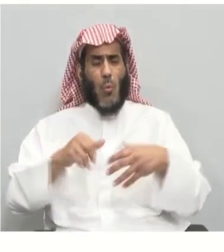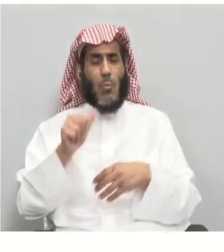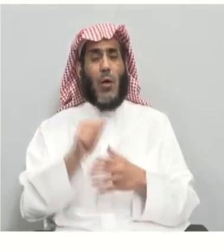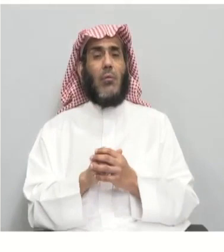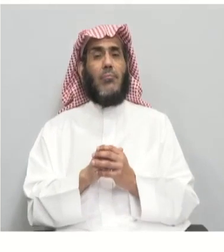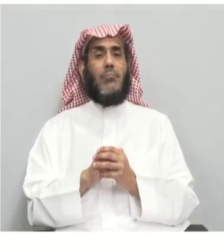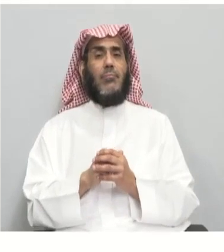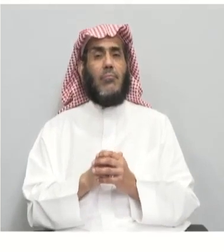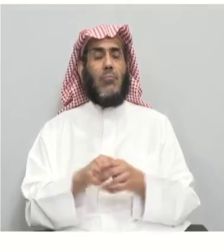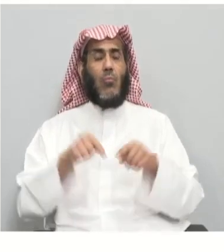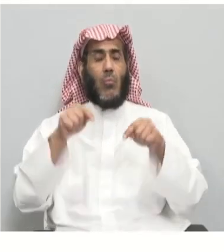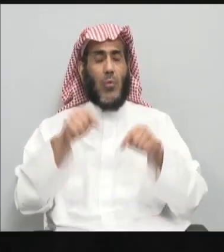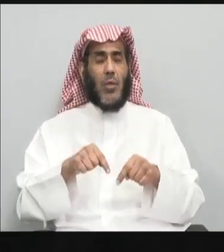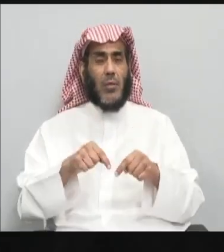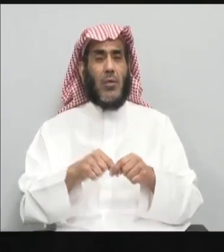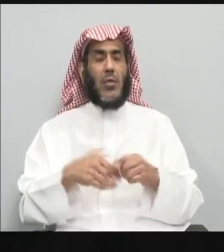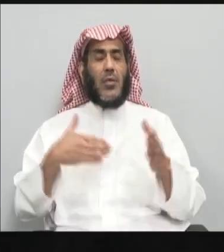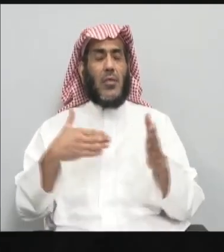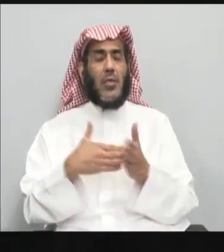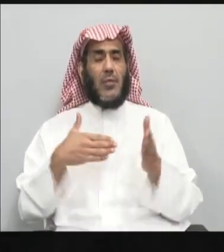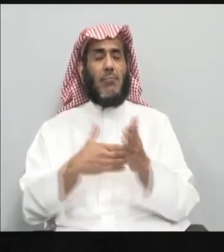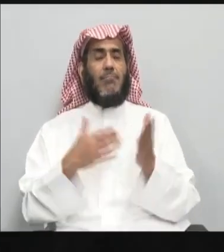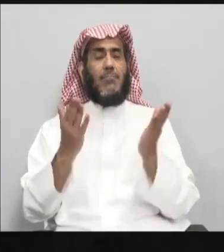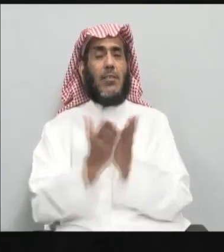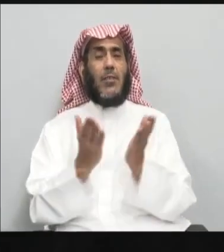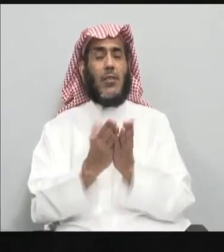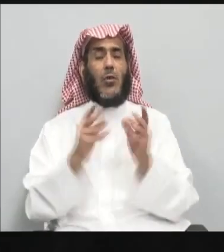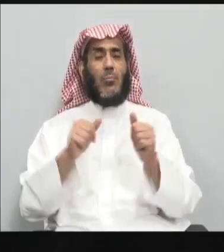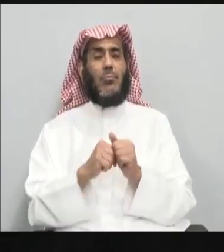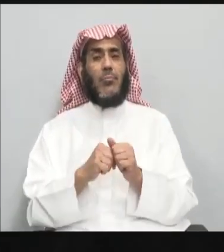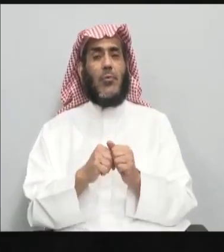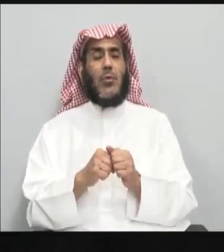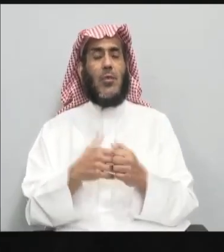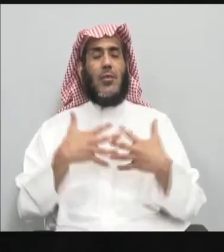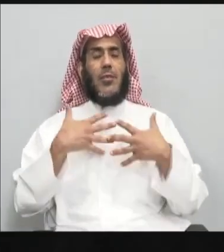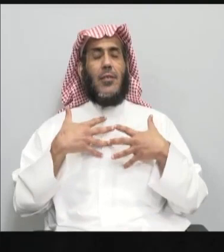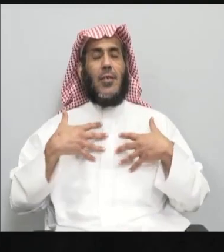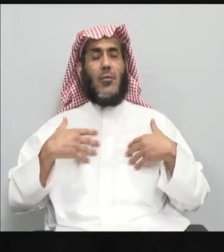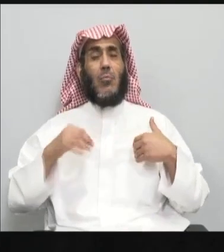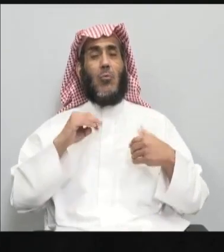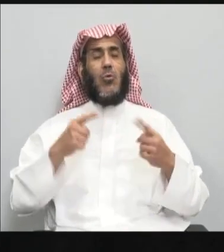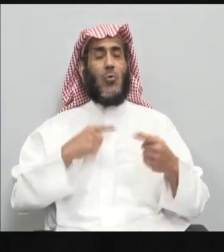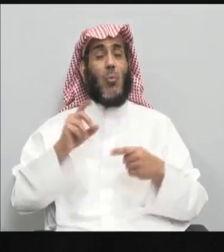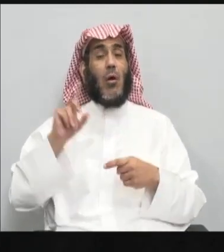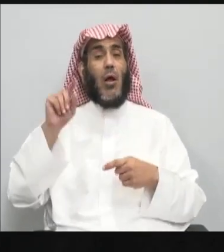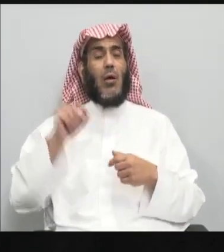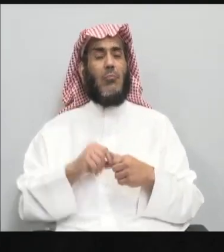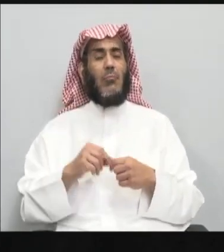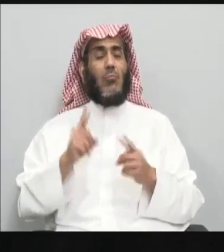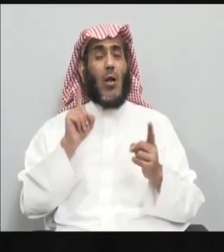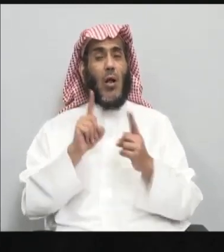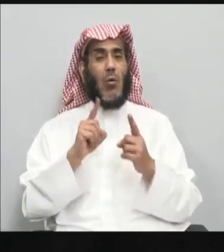الماء وبذلك انتهينا من درسنا لهذا اليوم سعيده باجاباتكم الرائعه